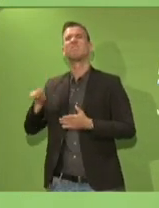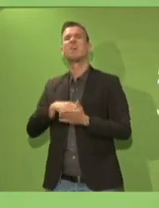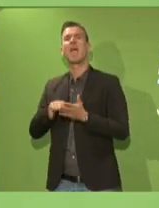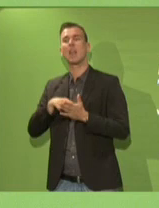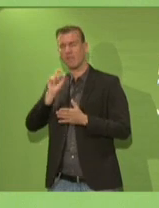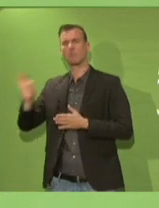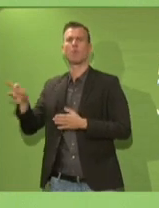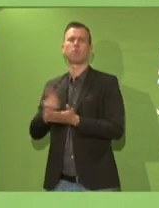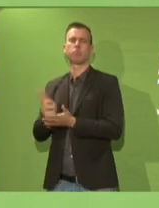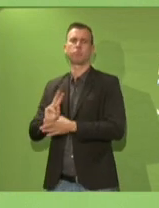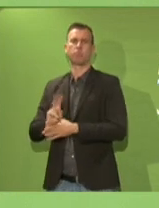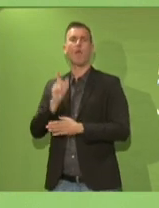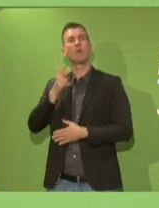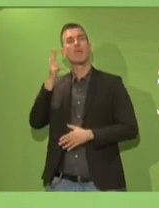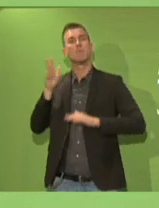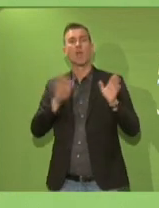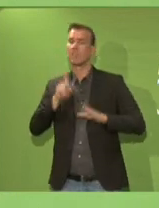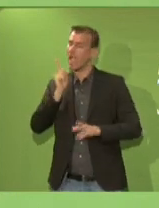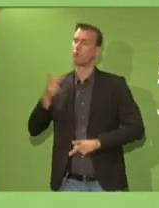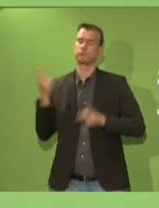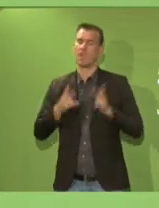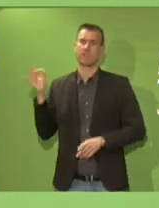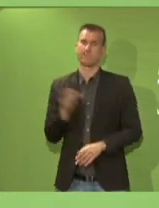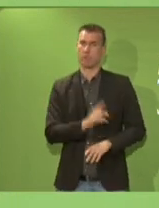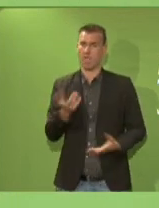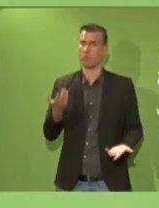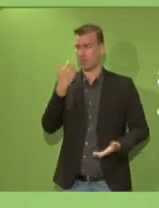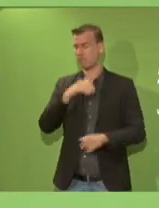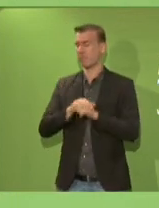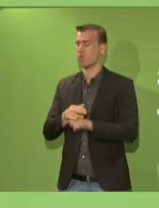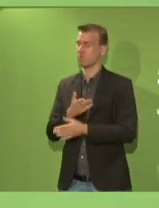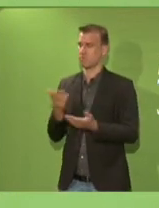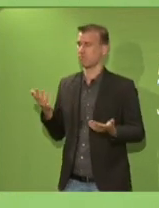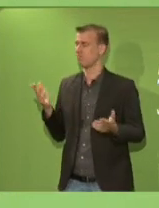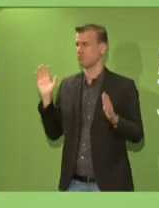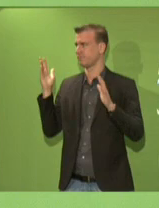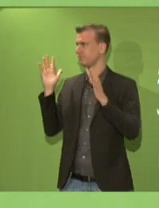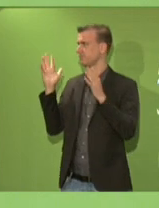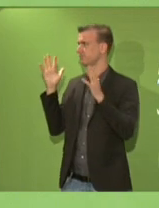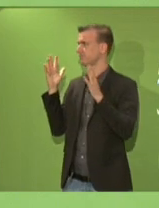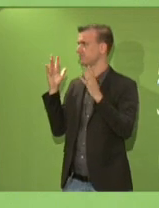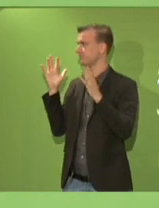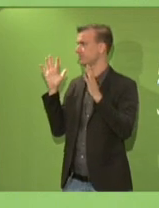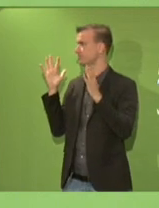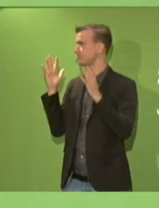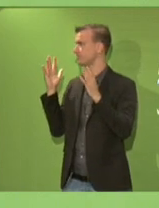auch eine Beschädigung der Demokratie in Europa, liebe Freundinnen und Freunde.